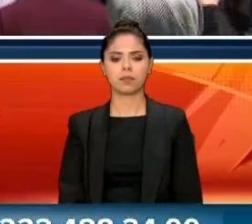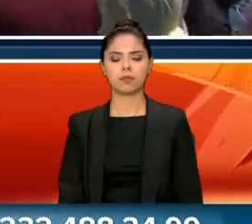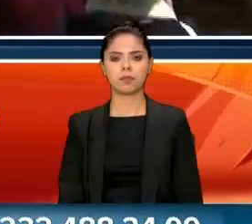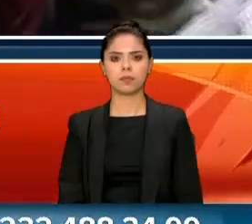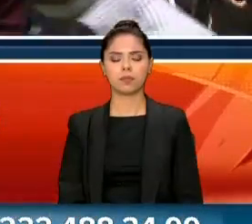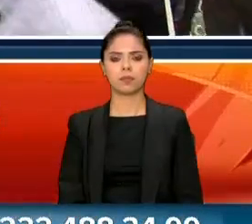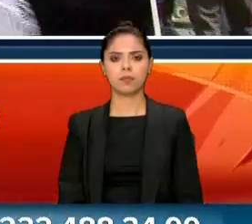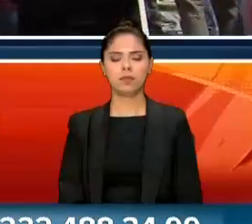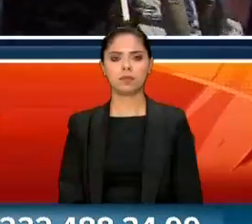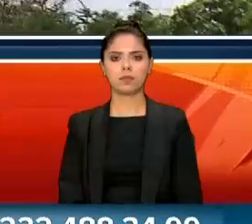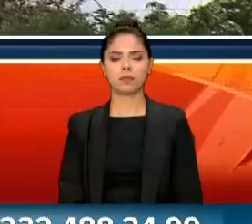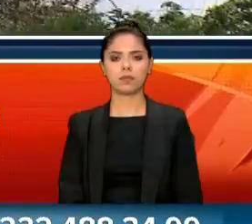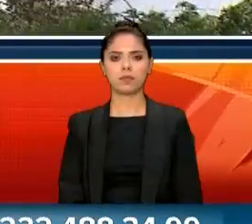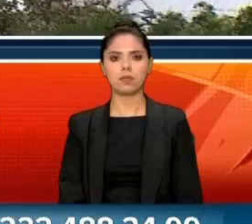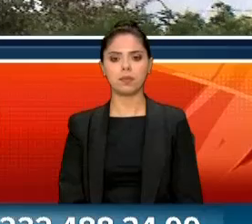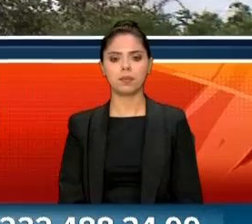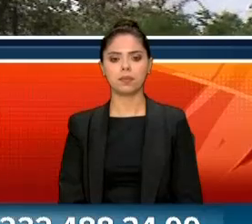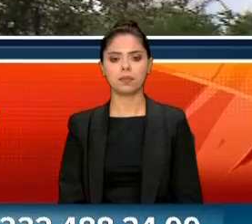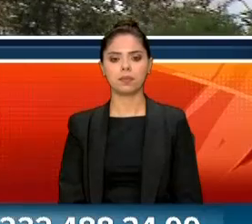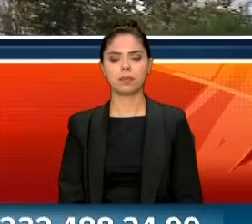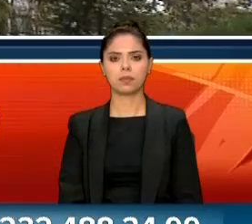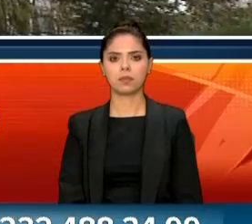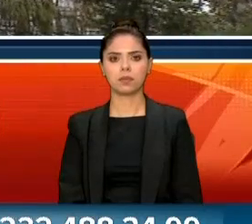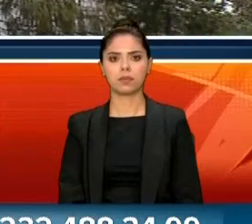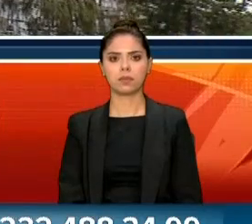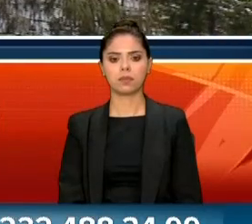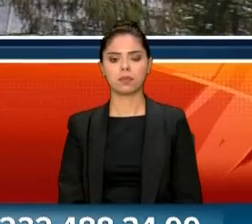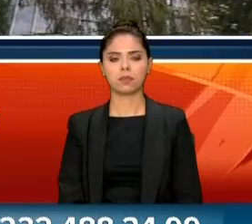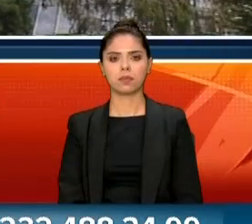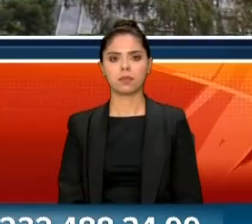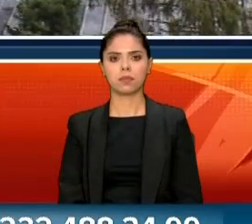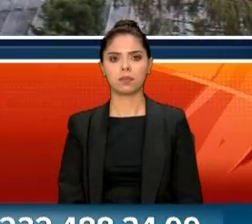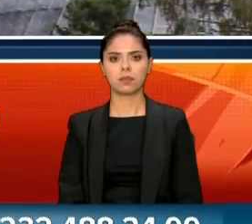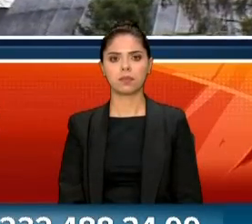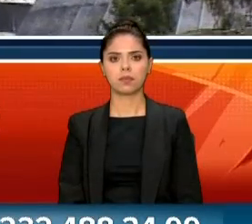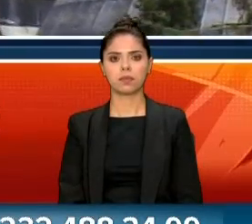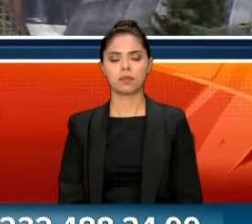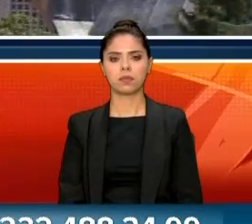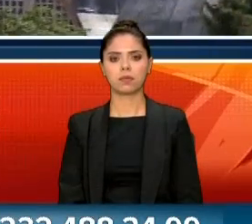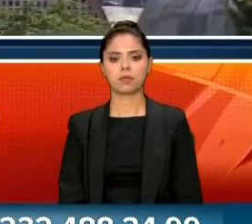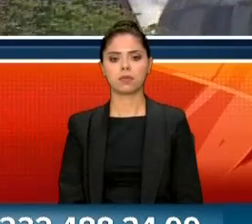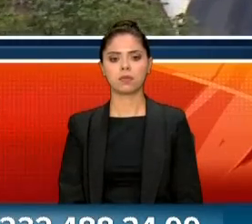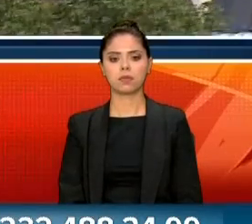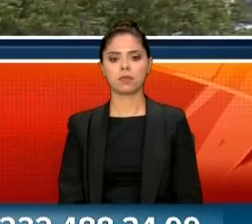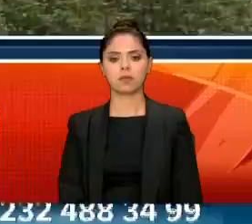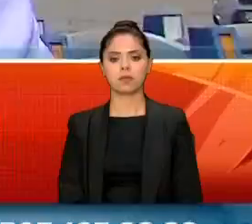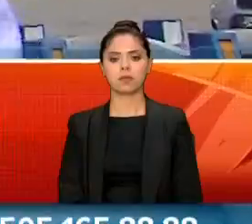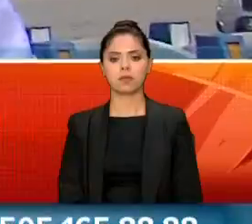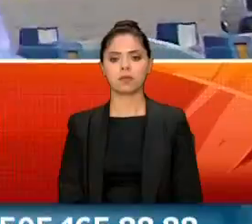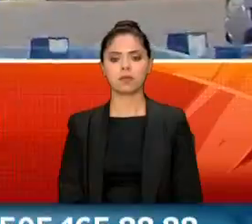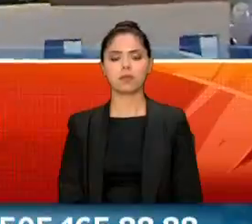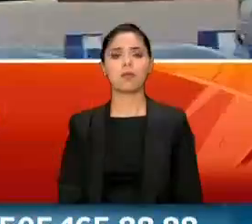esaret zincirinden aslında kurtulmasıdır ve bu zincir aslında sökülüp